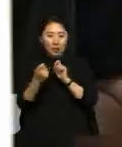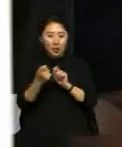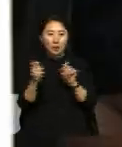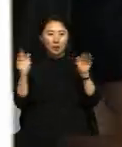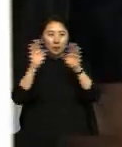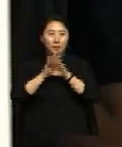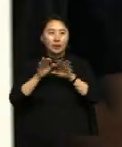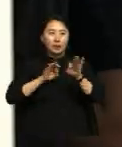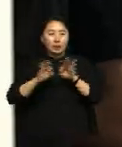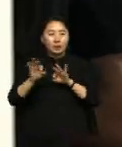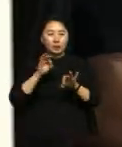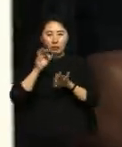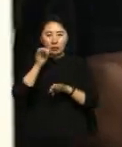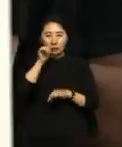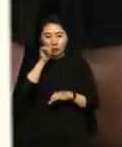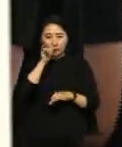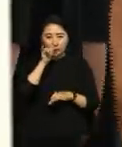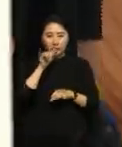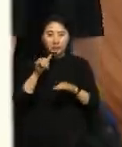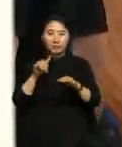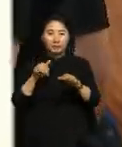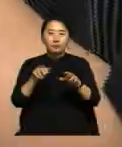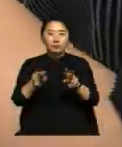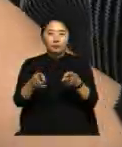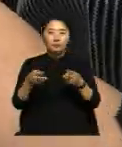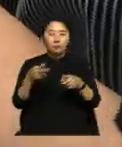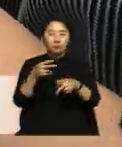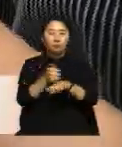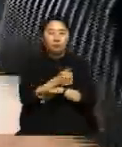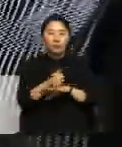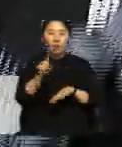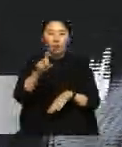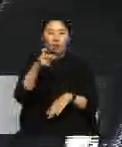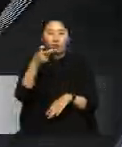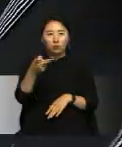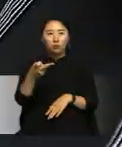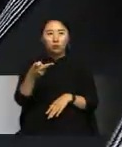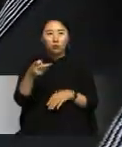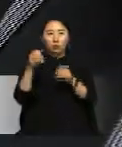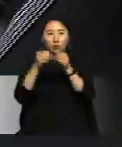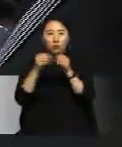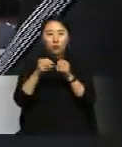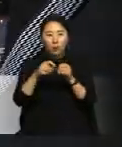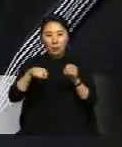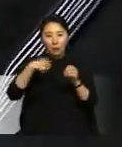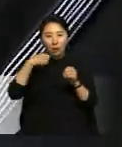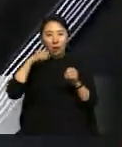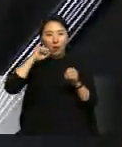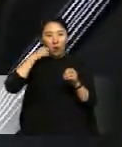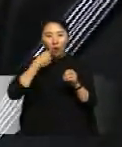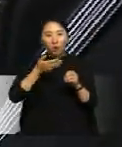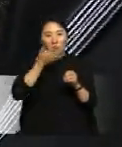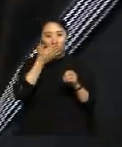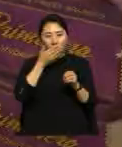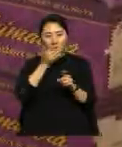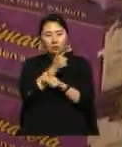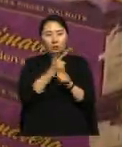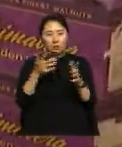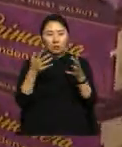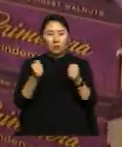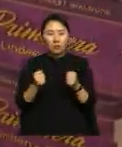야시장을 뜻합니다. 이동 시 판매되는 총 12대로 기존 전통시장에서 맛볼 수 없는 음식들로 꾸몄습니다.